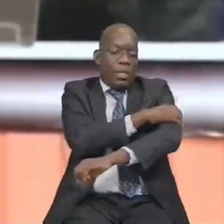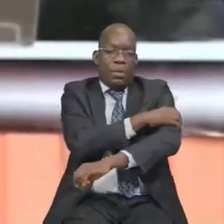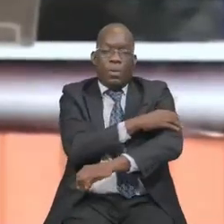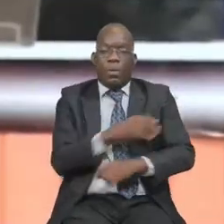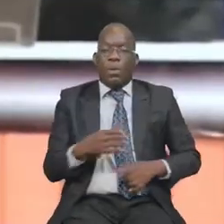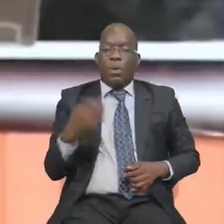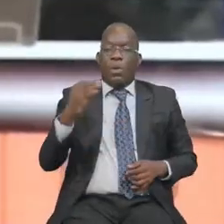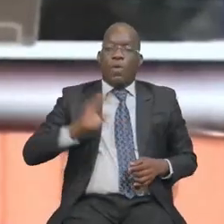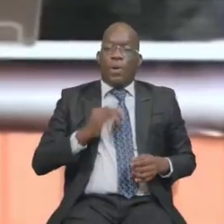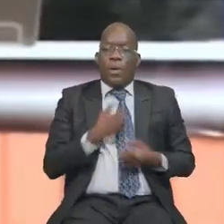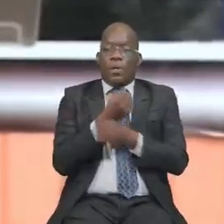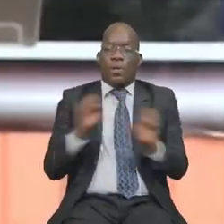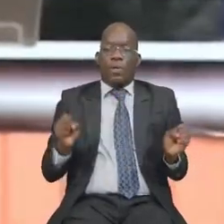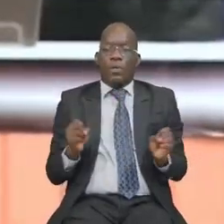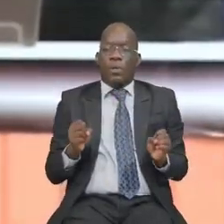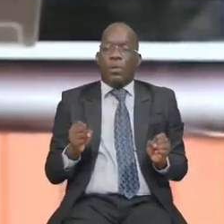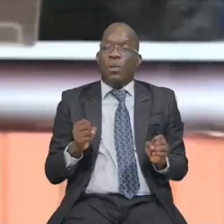Hébreu chapitre 2.